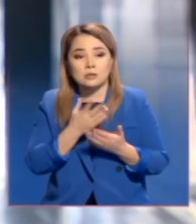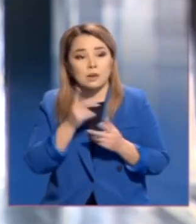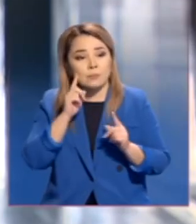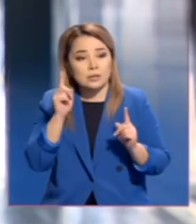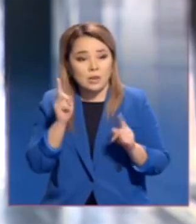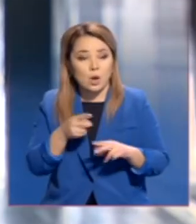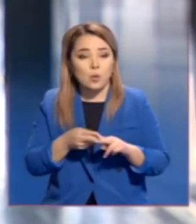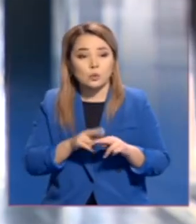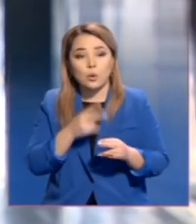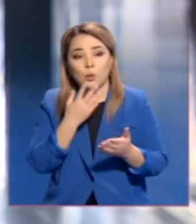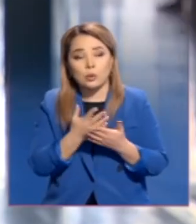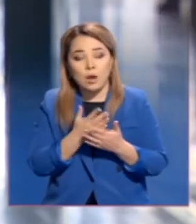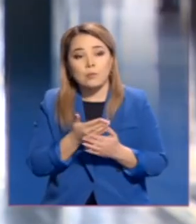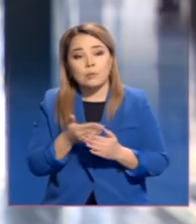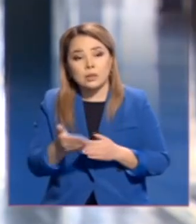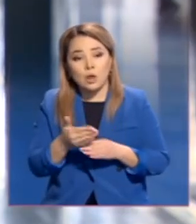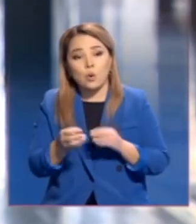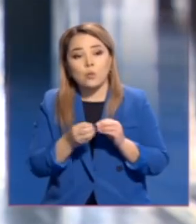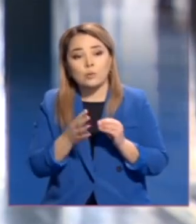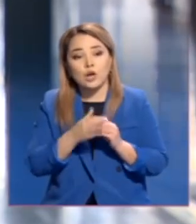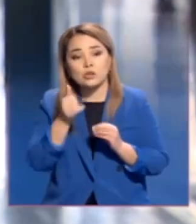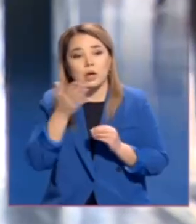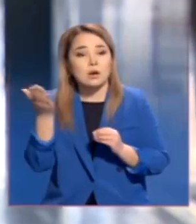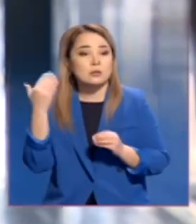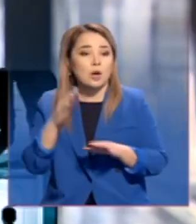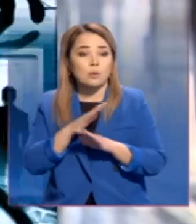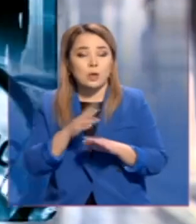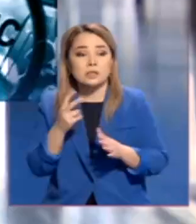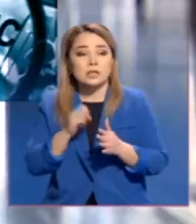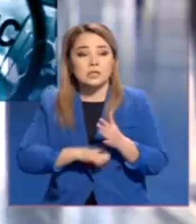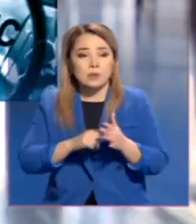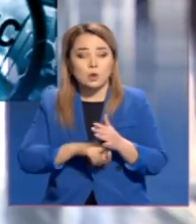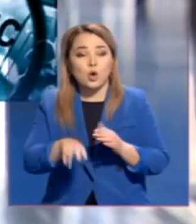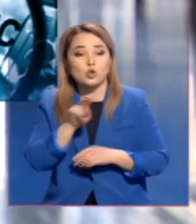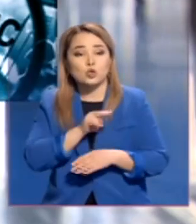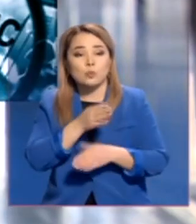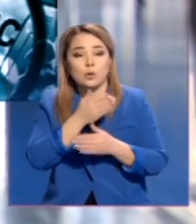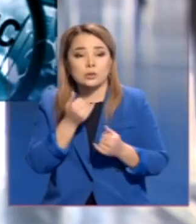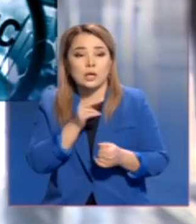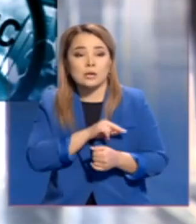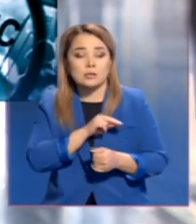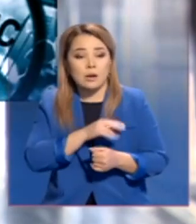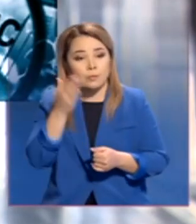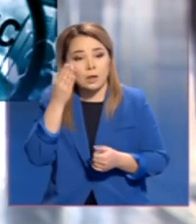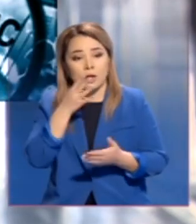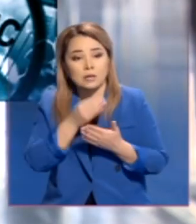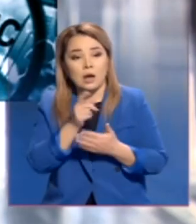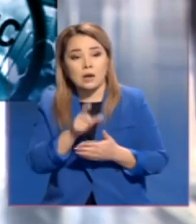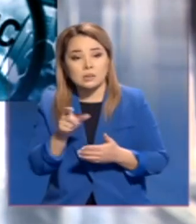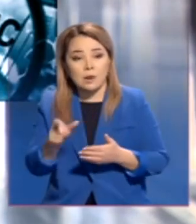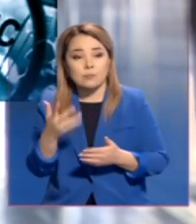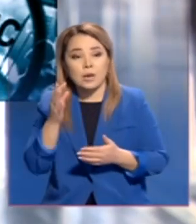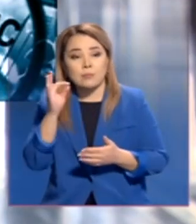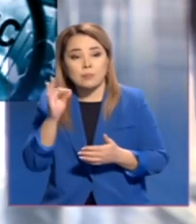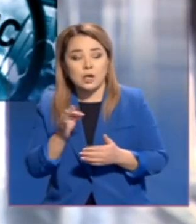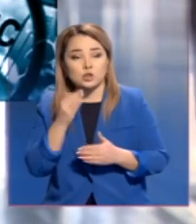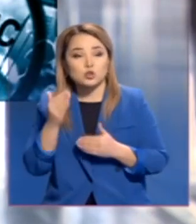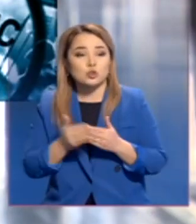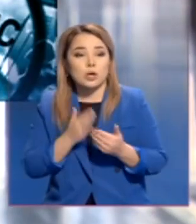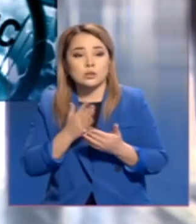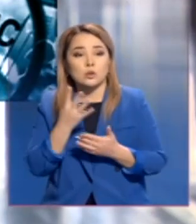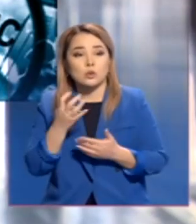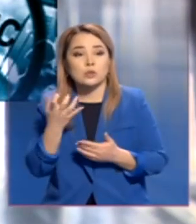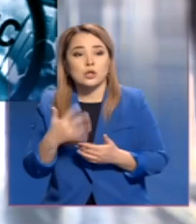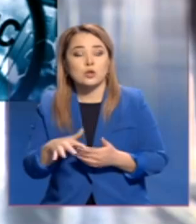белгілі. Мұндай көрсеткіш кейінгі 15 жылда болмаған. Екінші себеп жұмыссыздық. Елде еңбекке қабілетті азаматтардың 5%-ға жуығы, яғни